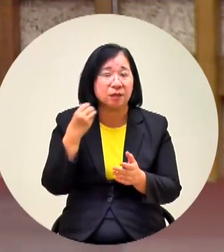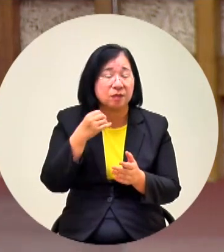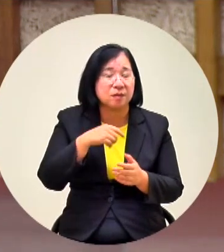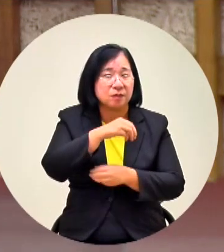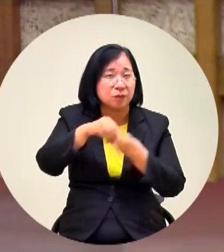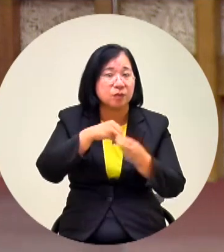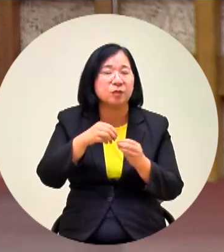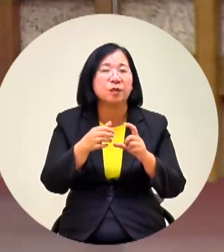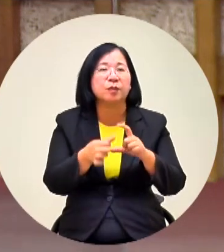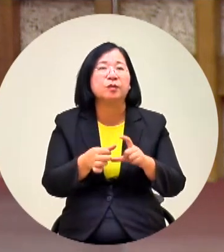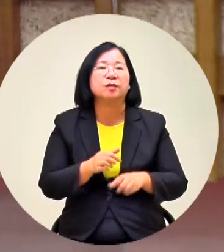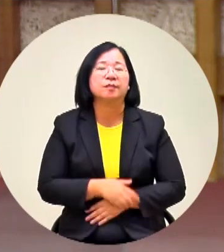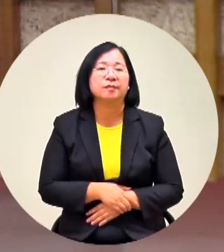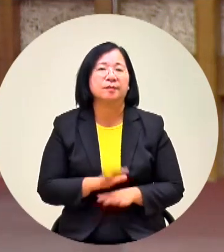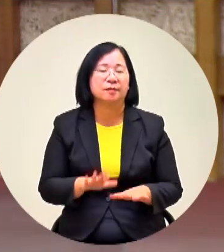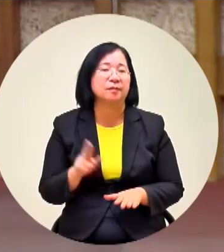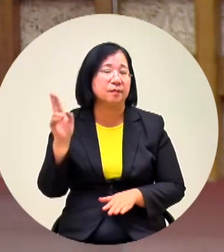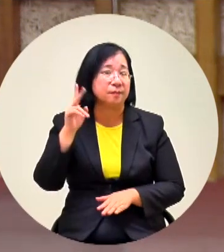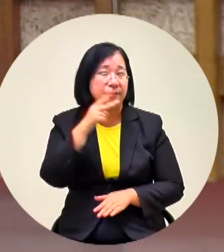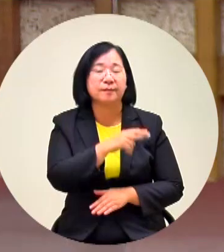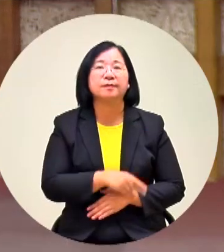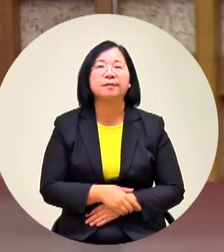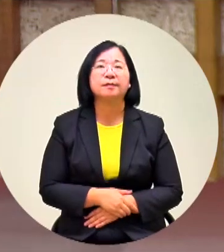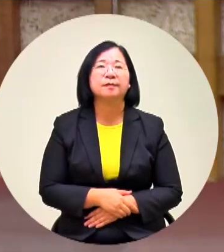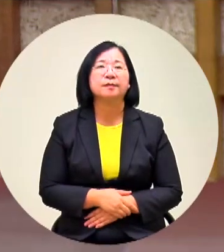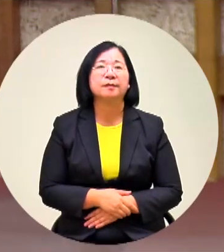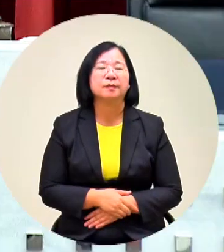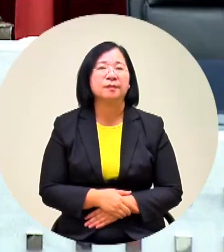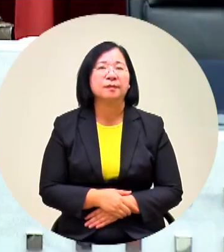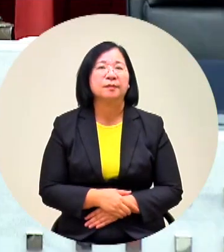好，谢谢志宏议员咨询。